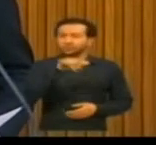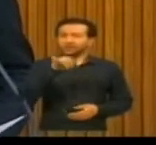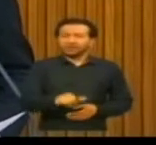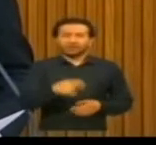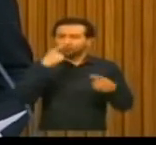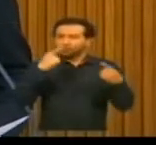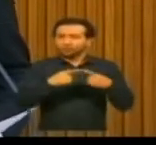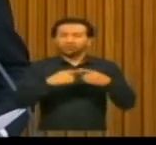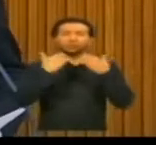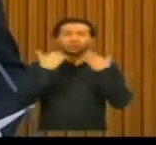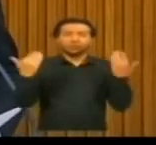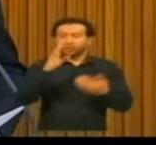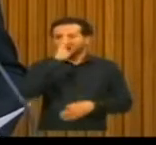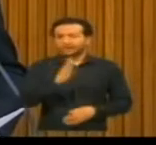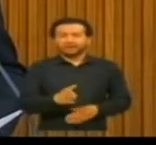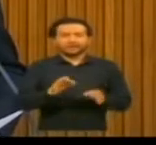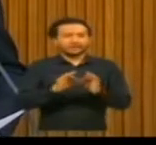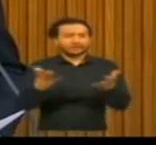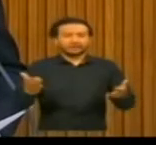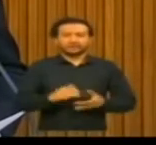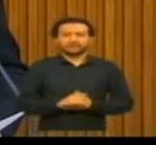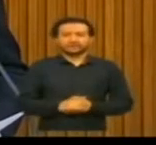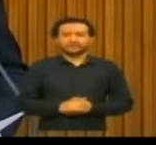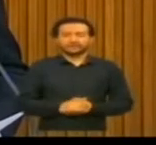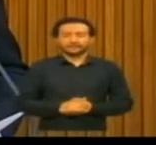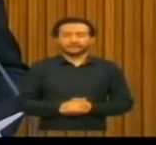hangi hukuk, hangi adalet arkadaşlar?